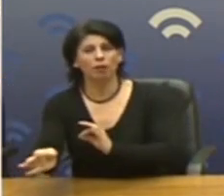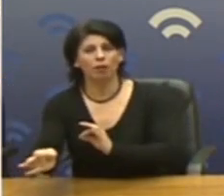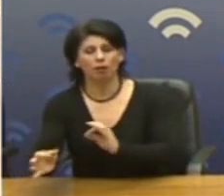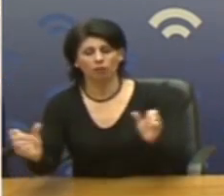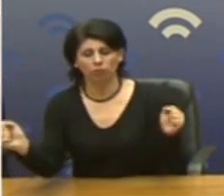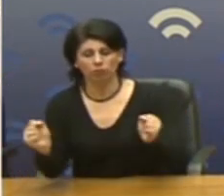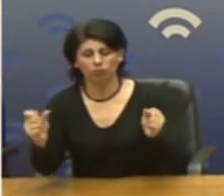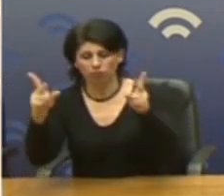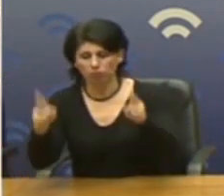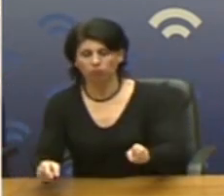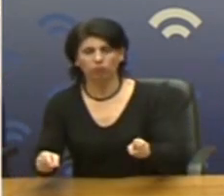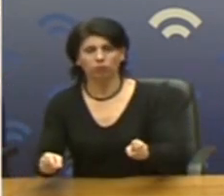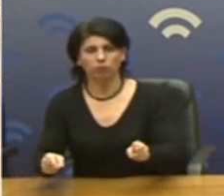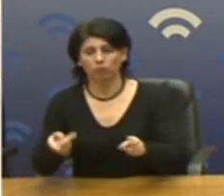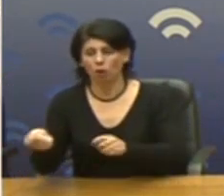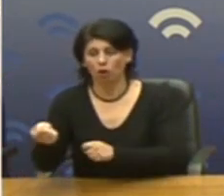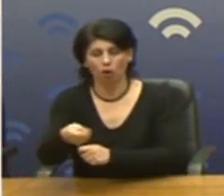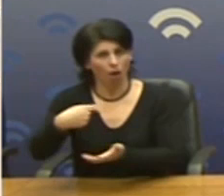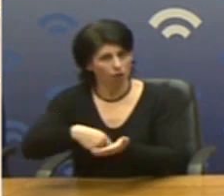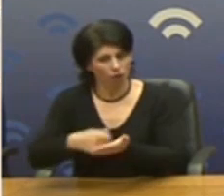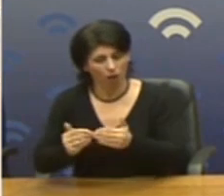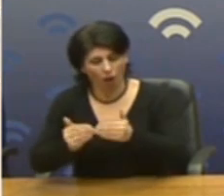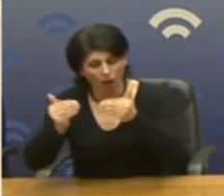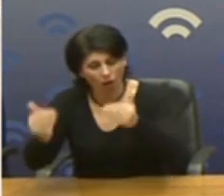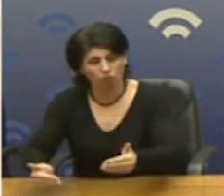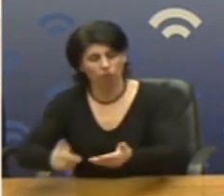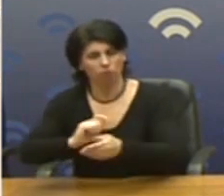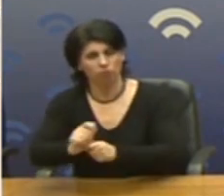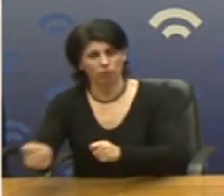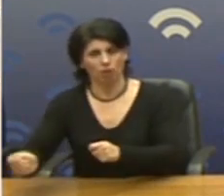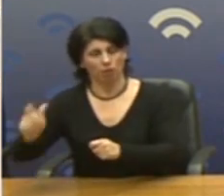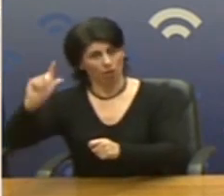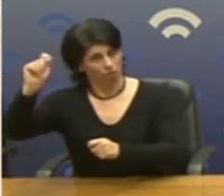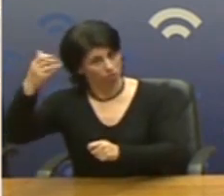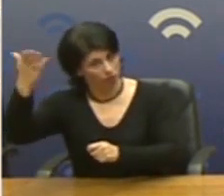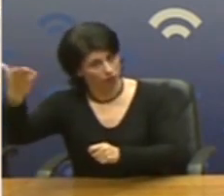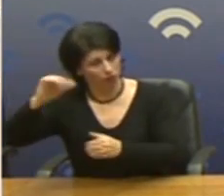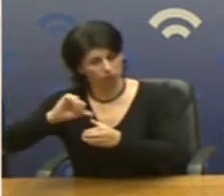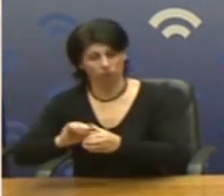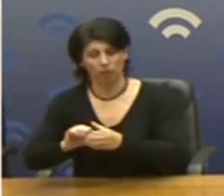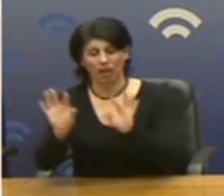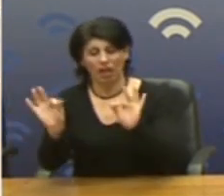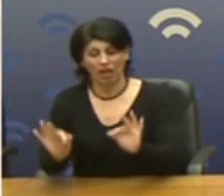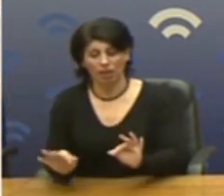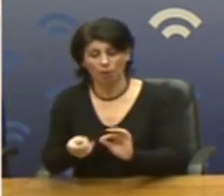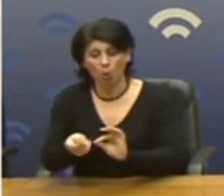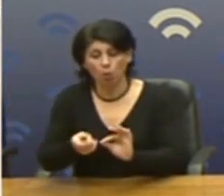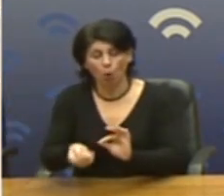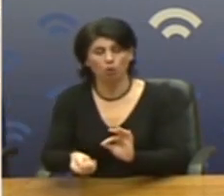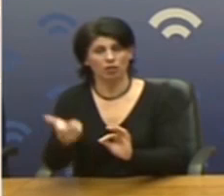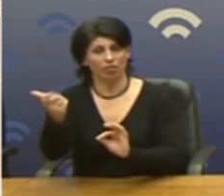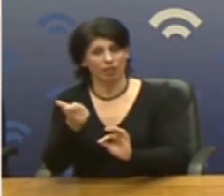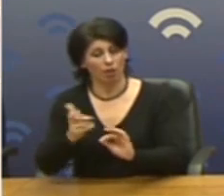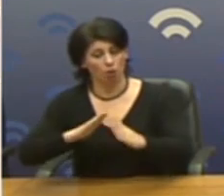οφειλών στην εφορία, αναστολή των πληρωμών σε ΔΕΚΟ, ρύθμιση των δόσεων των δανείων, προστασία της